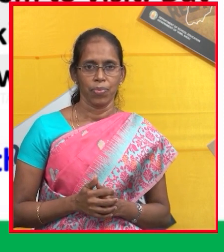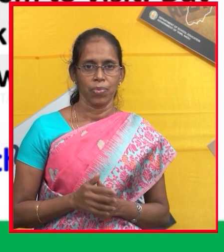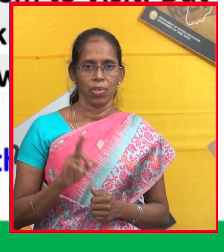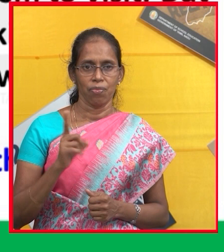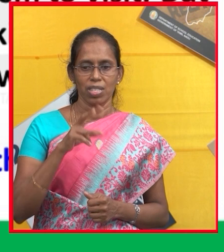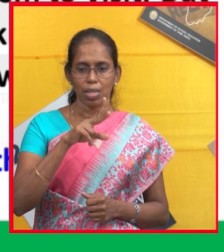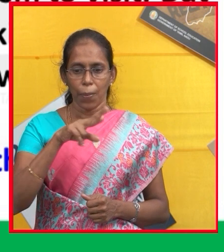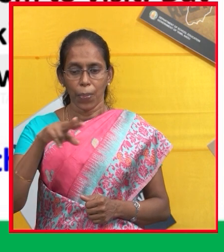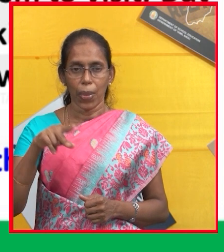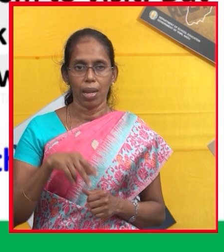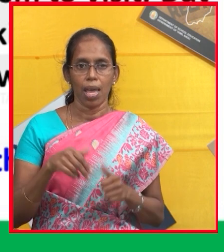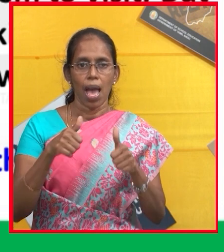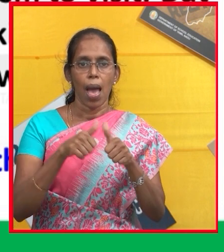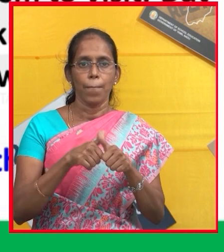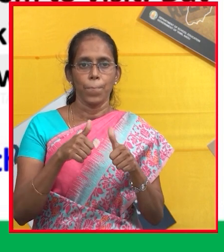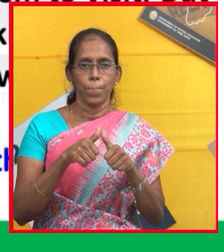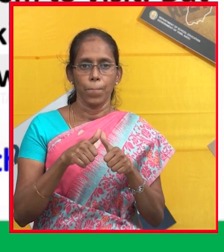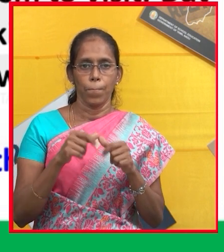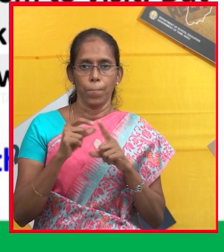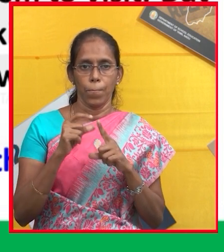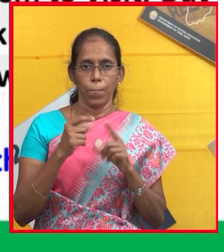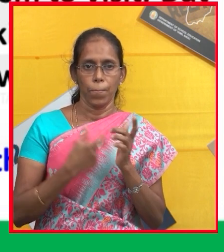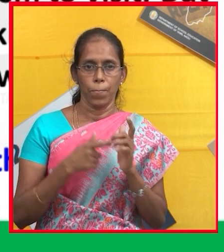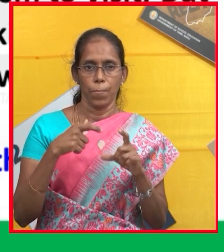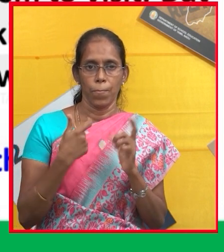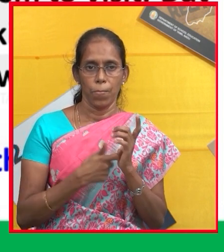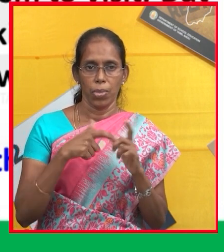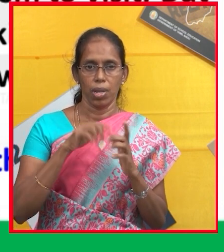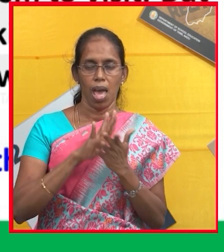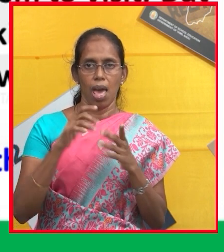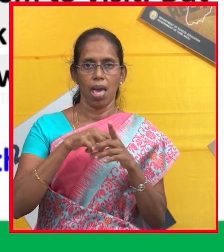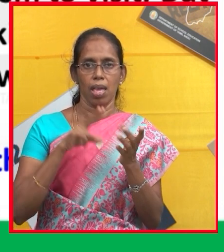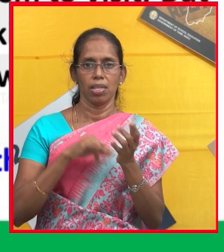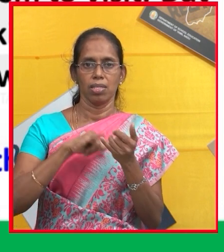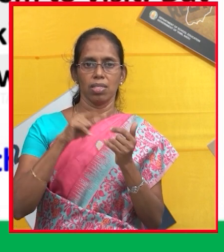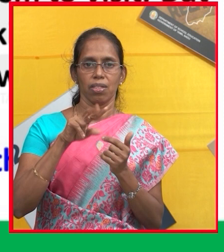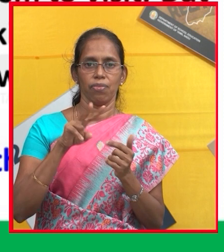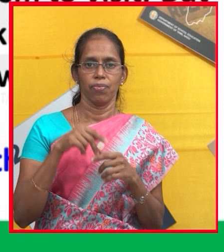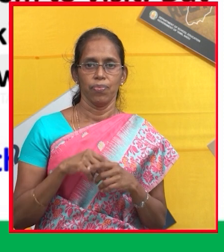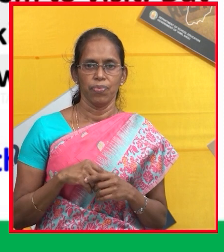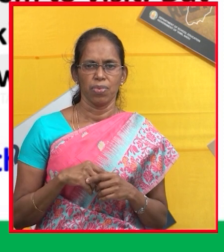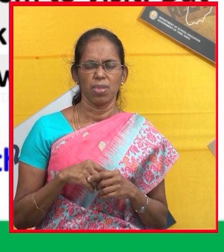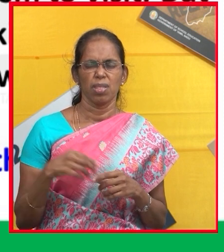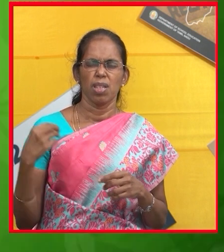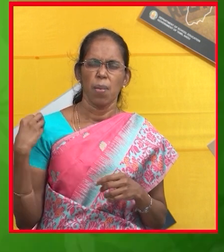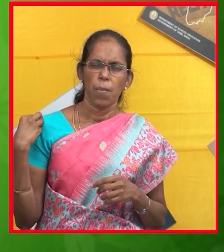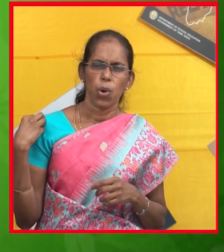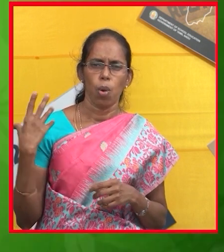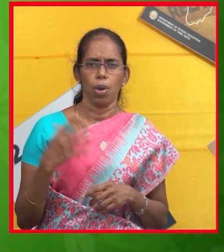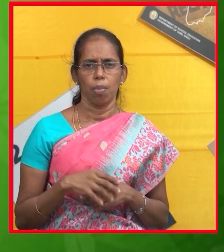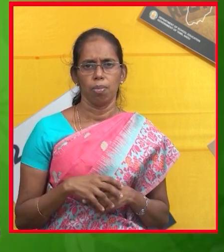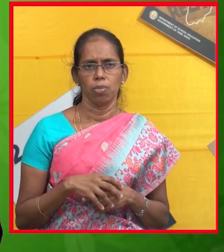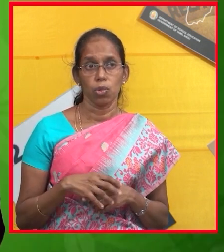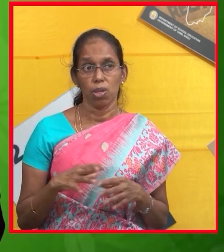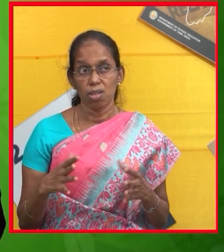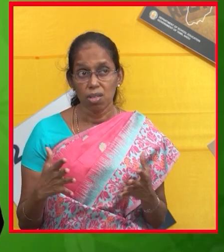First, the meaning apprehensive, anxious or fearful that something bad or unpleasant will happen. அதாவது ஏதாவது